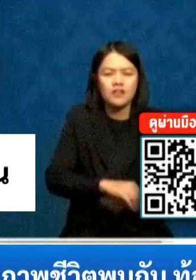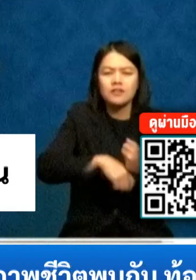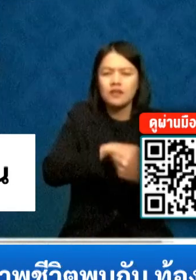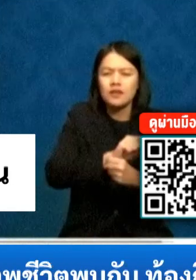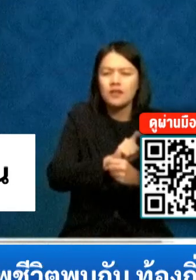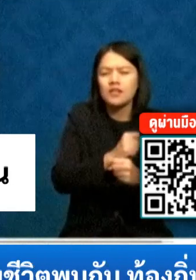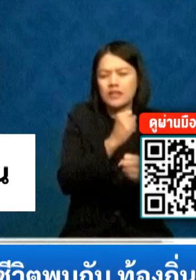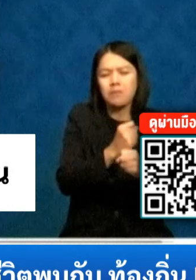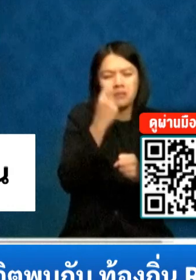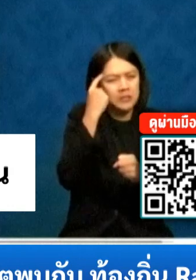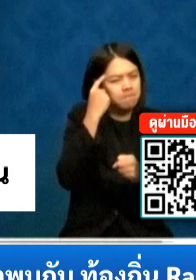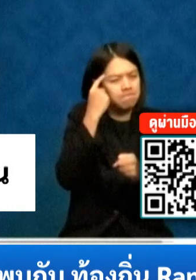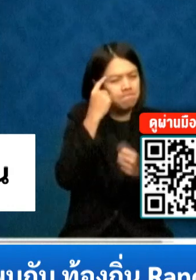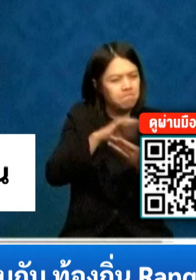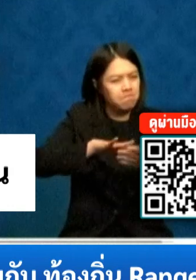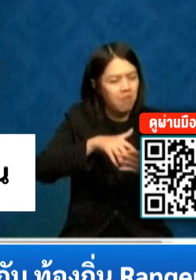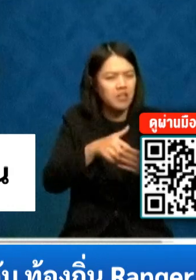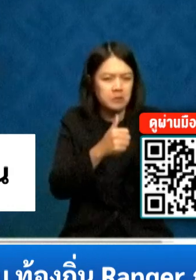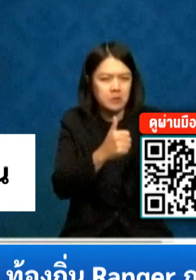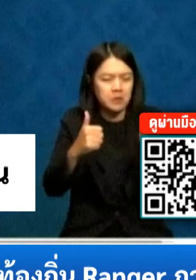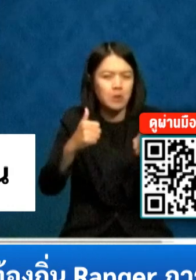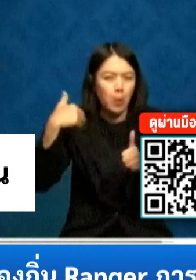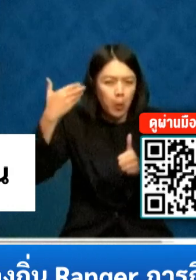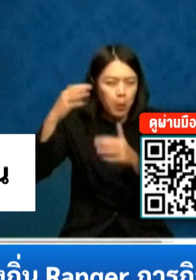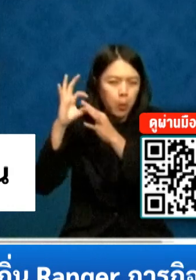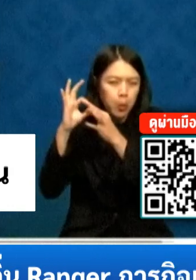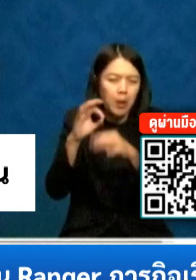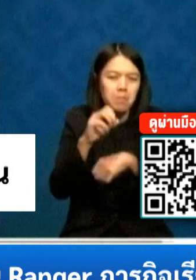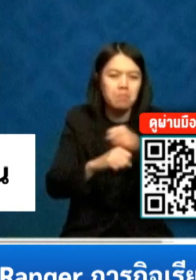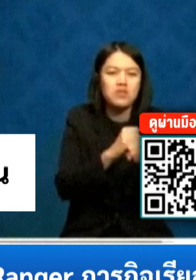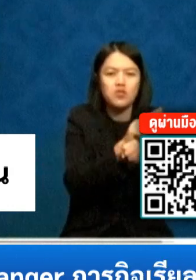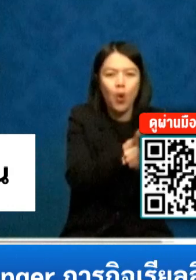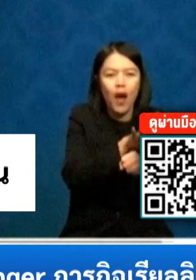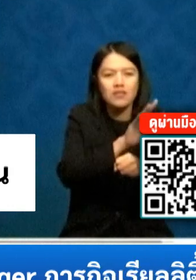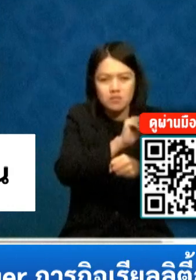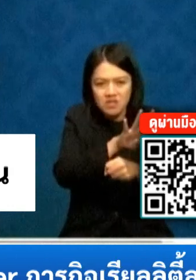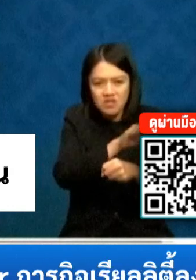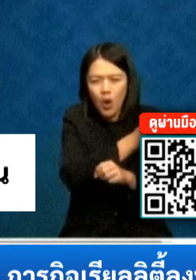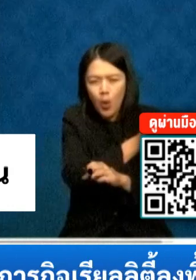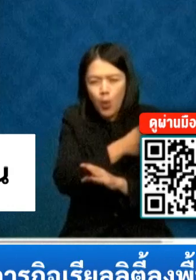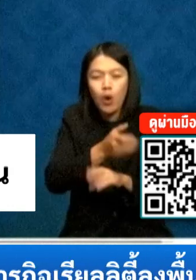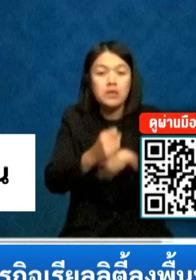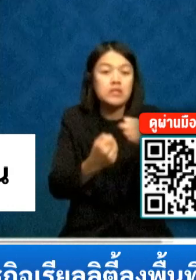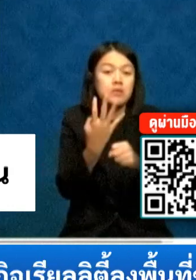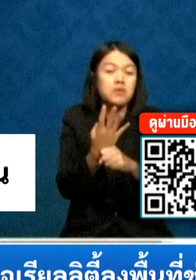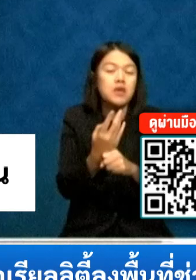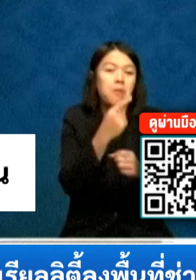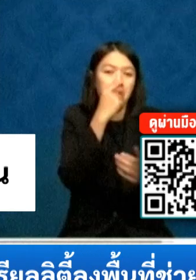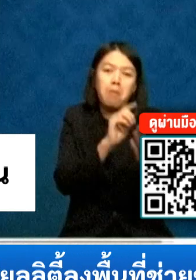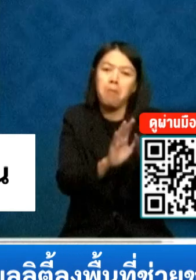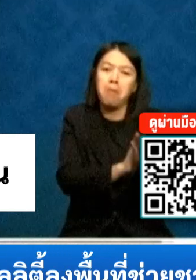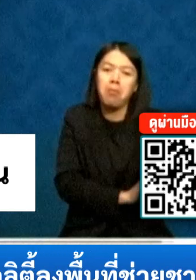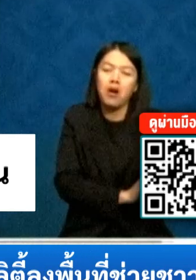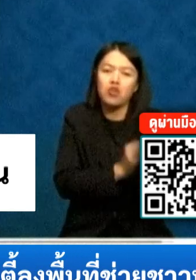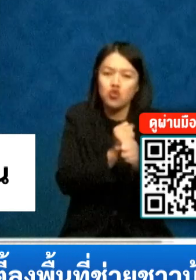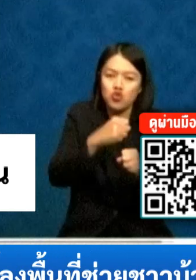ทศนี้ไว้อย่างดีเลยครับท่านประธานครับด้วยนโยบายปี4มา4ปีซ่อมประเทศ4ปีจะสร้